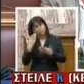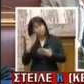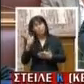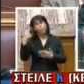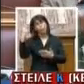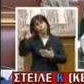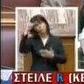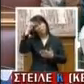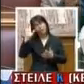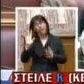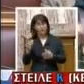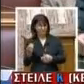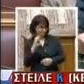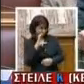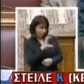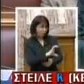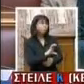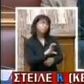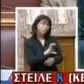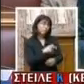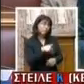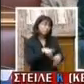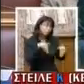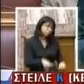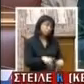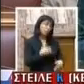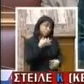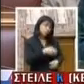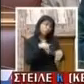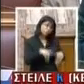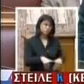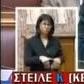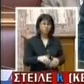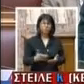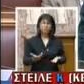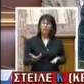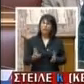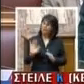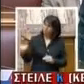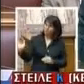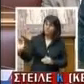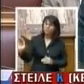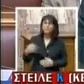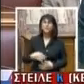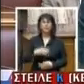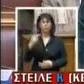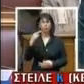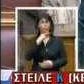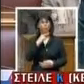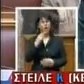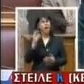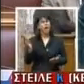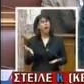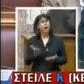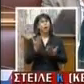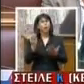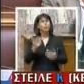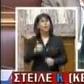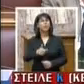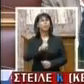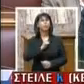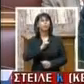λεφτά, εσείς πρέπει να κάνετε αυτό που σας λέμε. Όμως κύριε Πρωθυπουργέ, ακόμα και σε μια